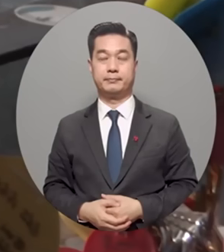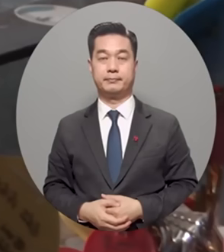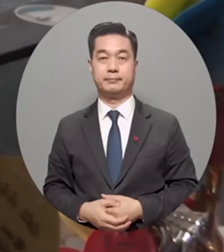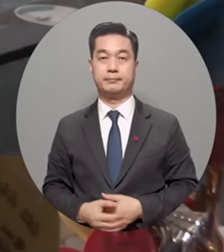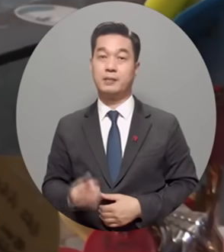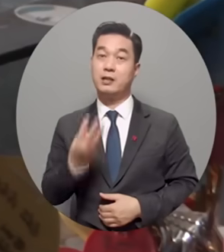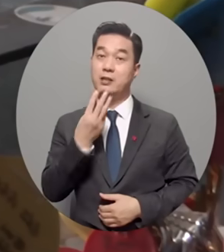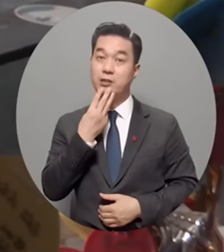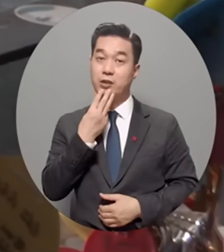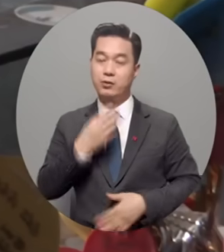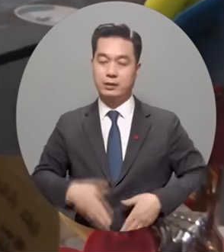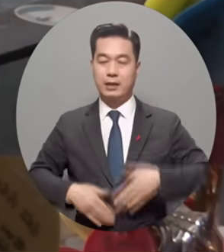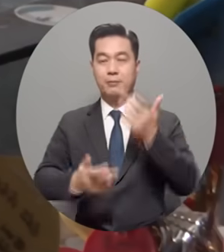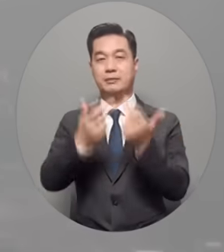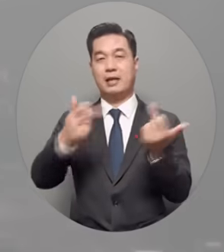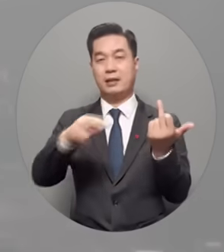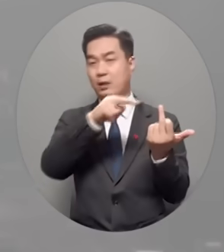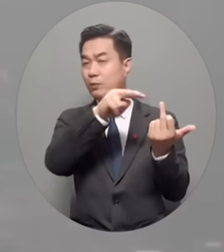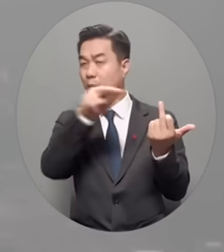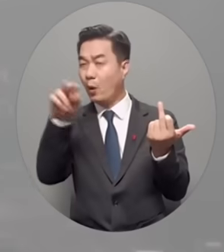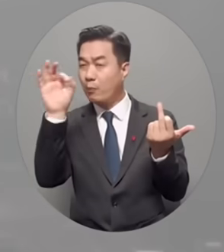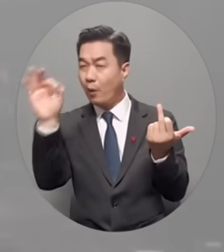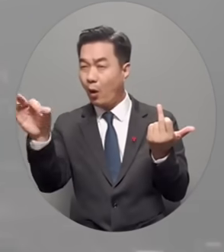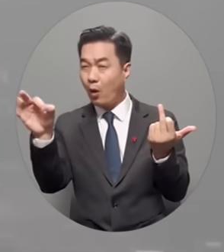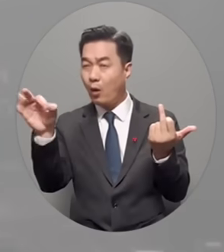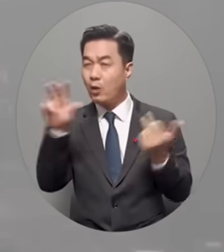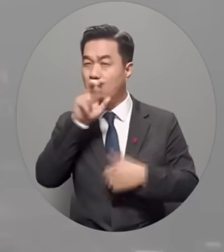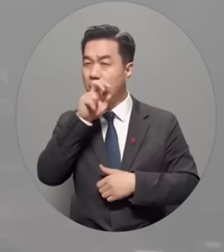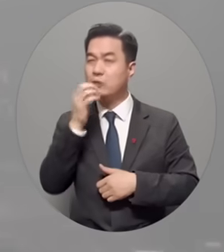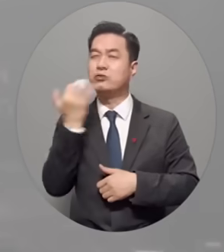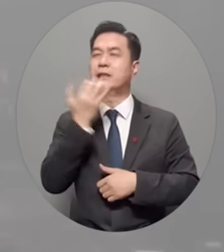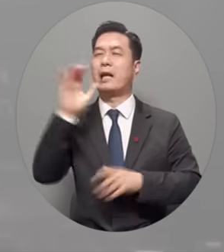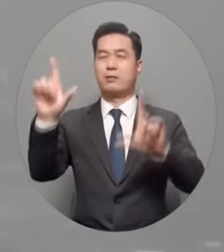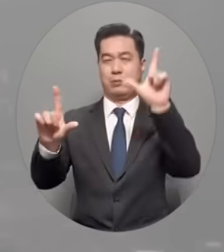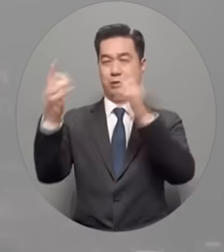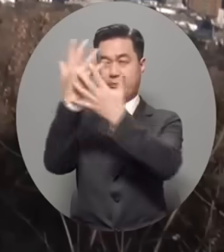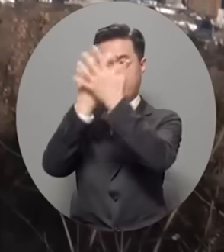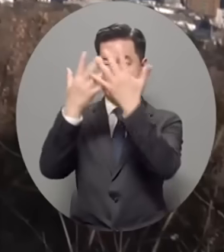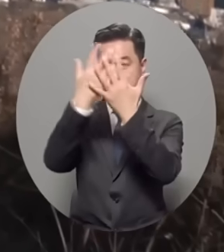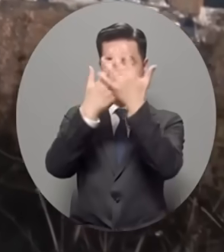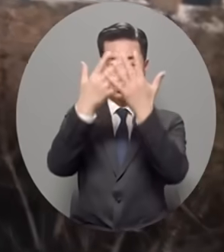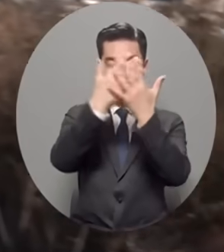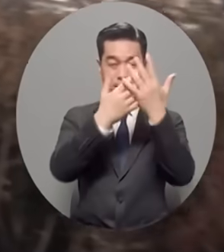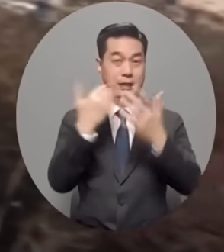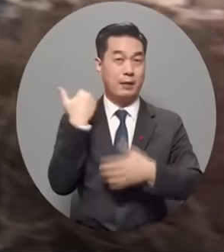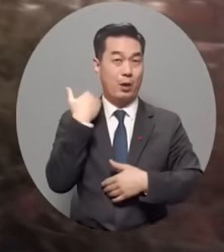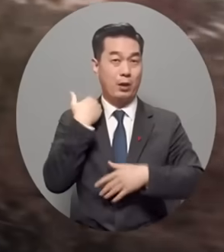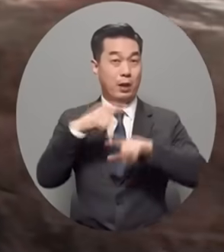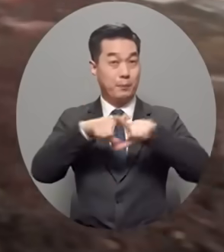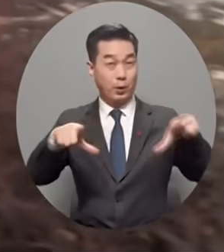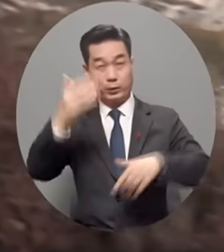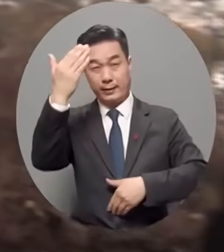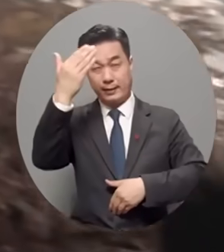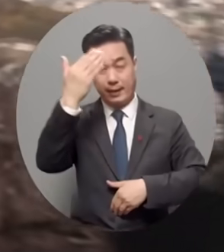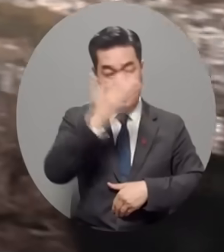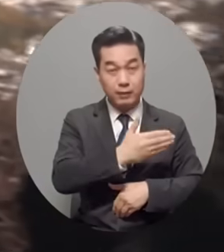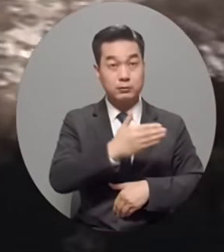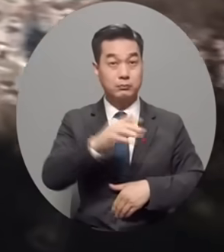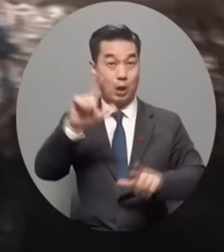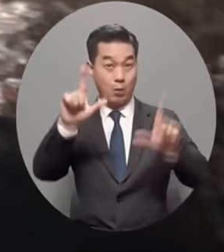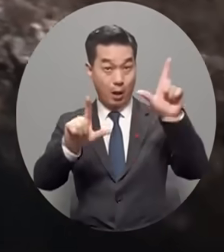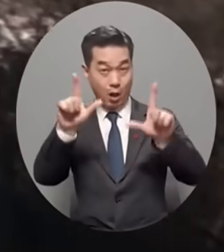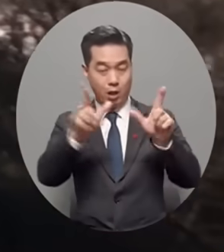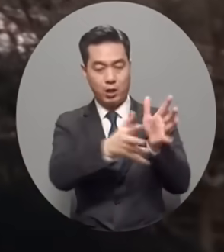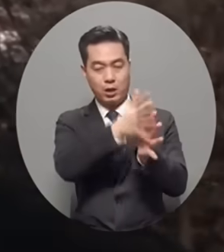서울 남산에서 바라본 도심은 회색빛 장막에 완전히 가려졌습니다. 평소엔 제법 청명한 하늘 아래